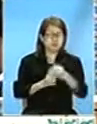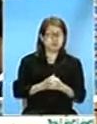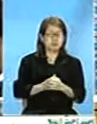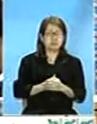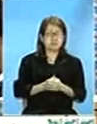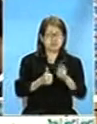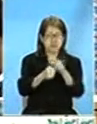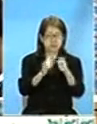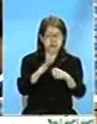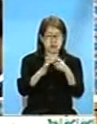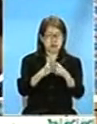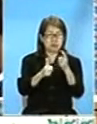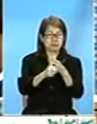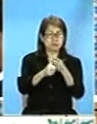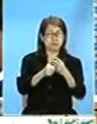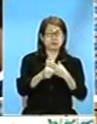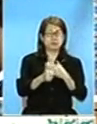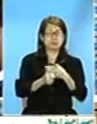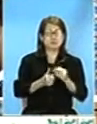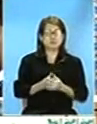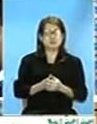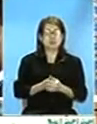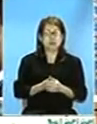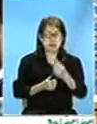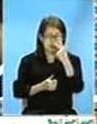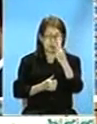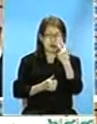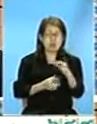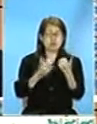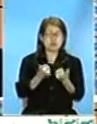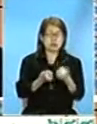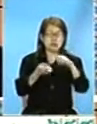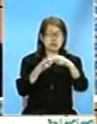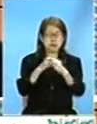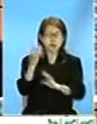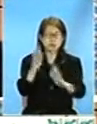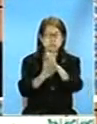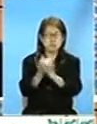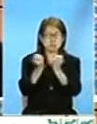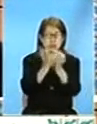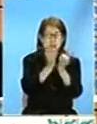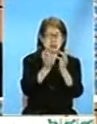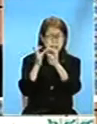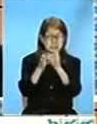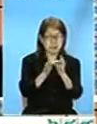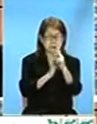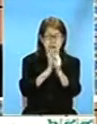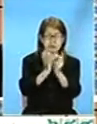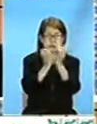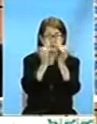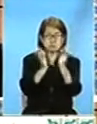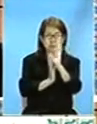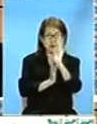1ปัญหาที่เกิดขึ้นกับบ้านเมืองของเราวันนี้ไม่ได้เกิดขึ้นกับรัฐธรรมนูญครับการแก้ไขรัฐธร